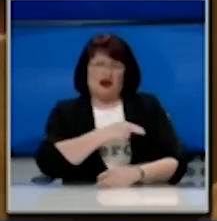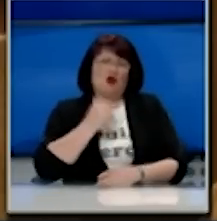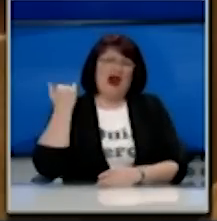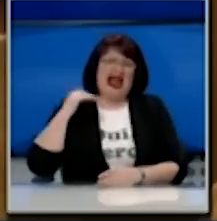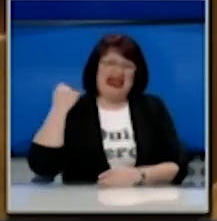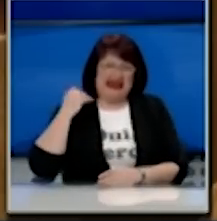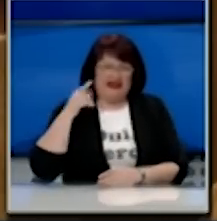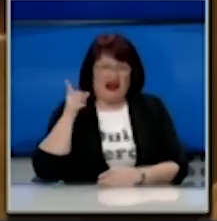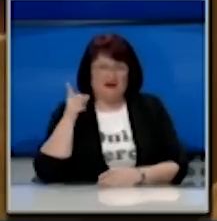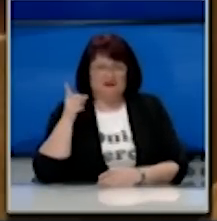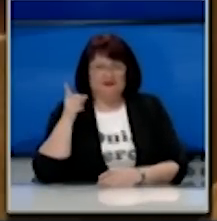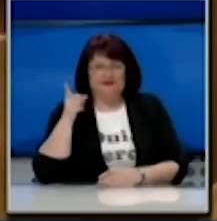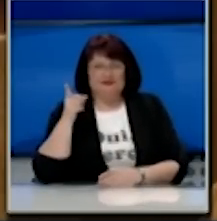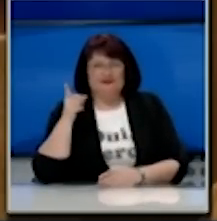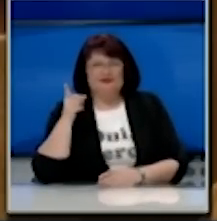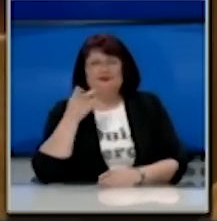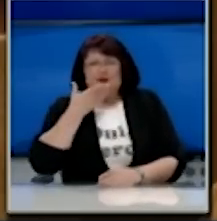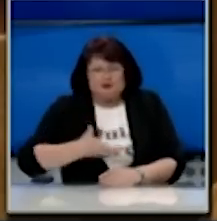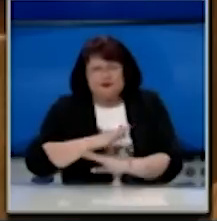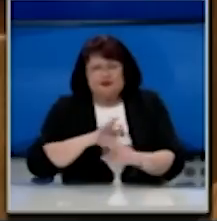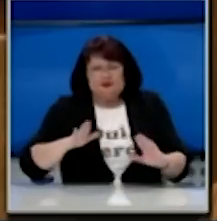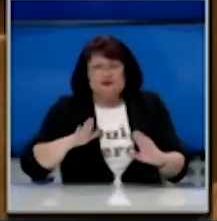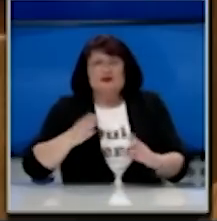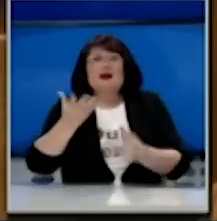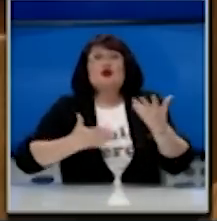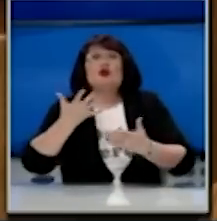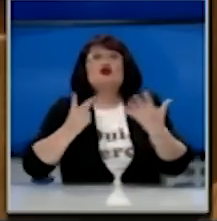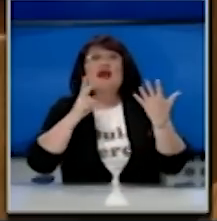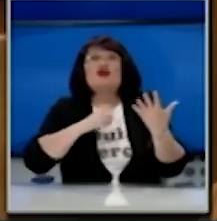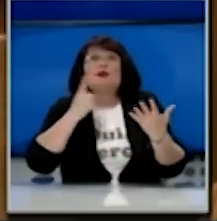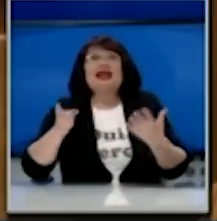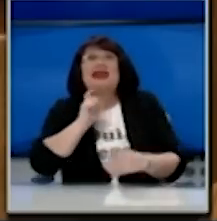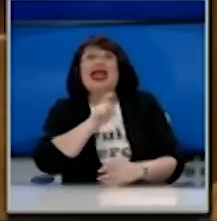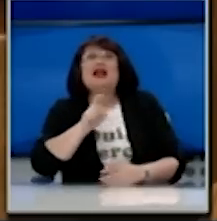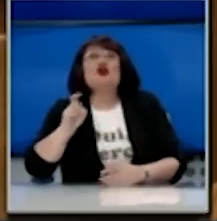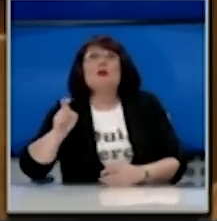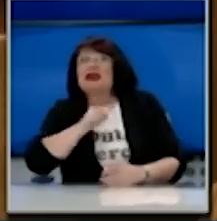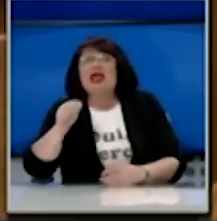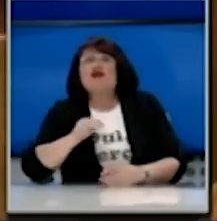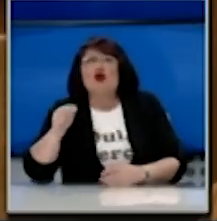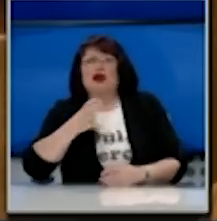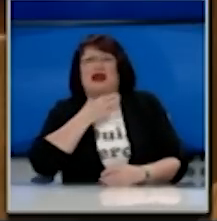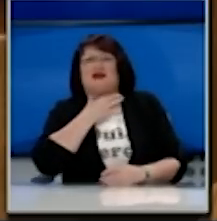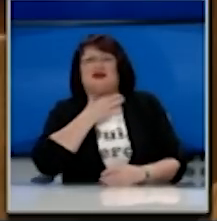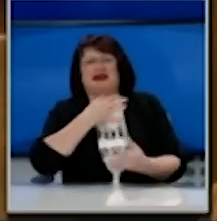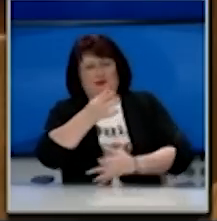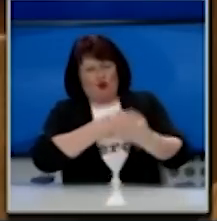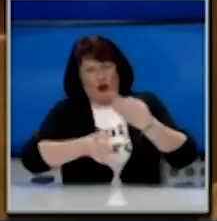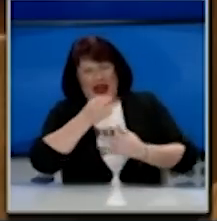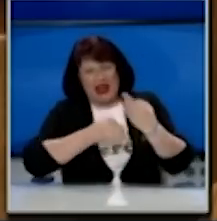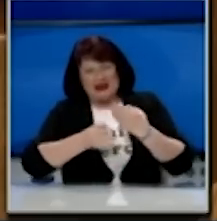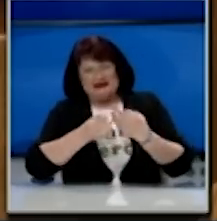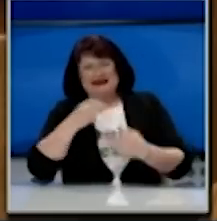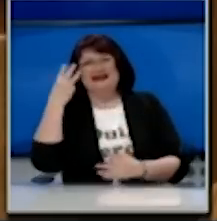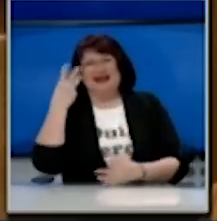εδώ μέσα, για να ολοκληρωθεί, έχει προϋπολογισμό 71 εκατομμύρια ευρώ. Και εσείς μας λέτε ότι